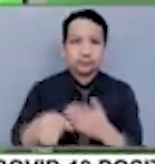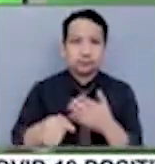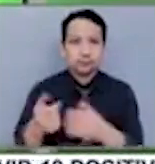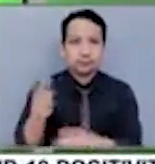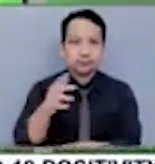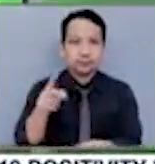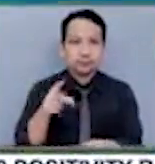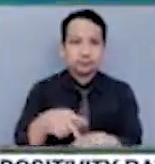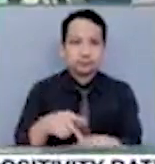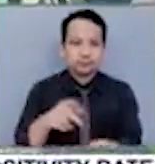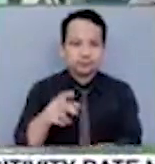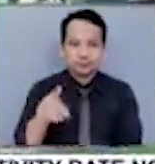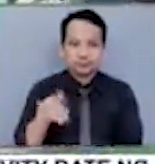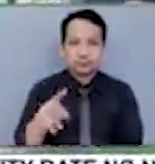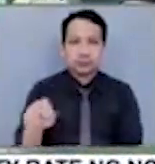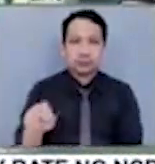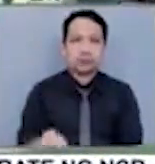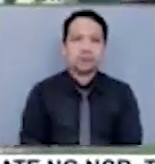Daniel.